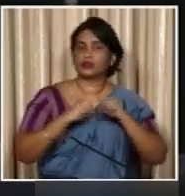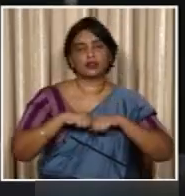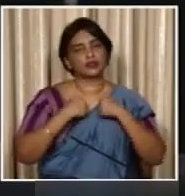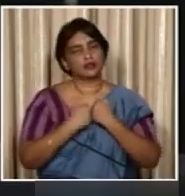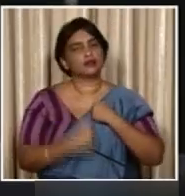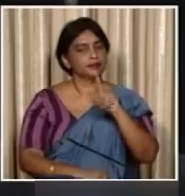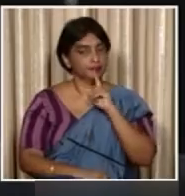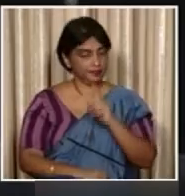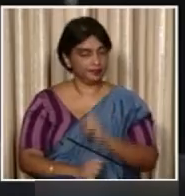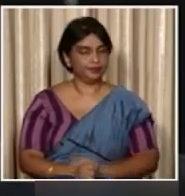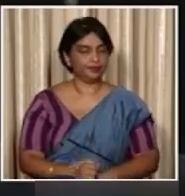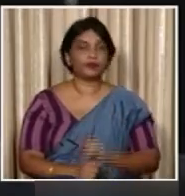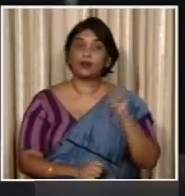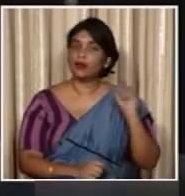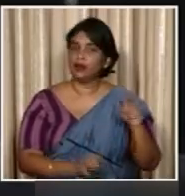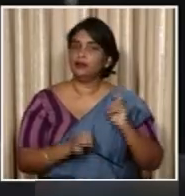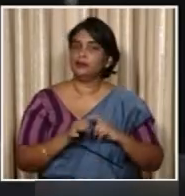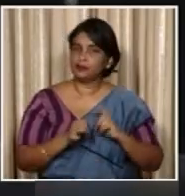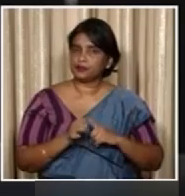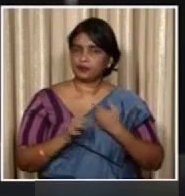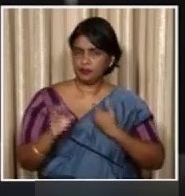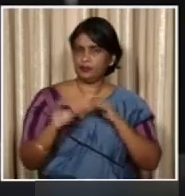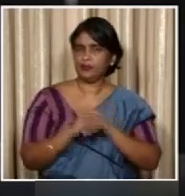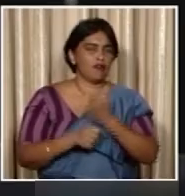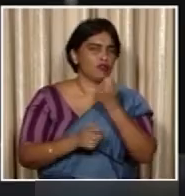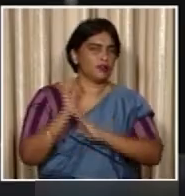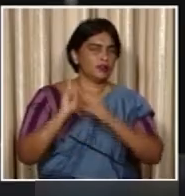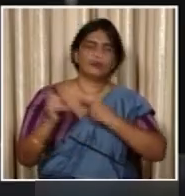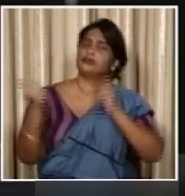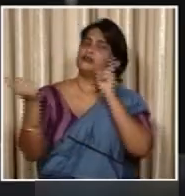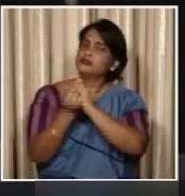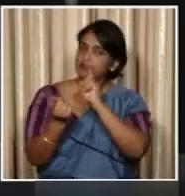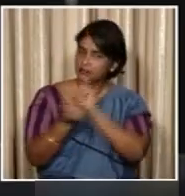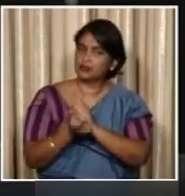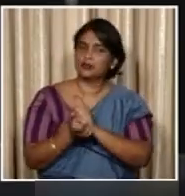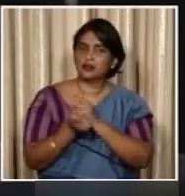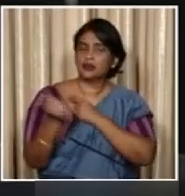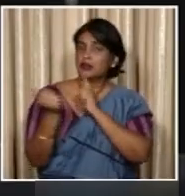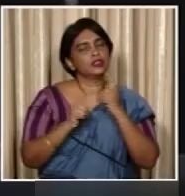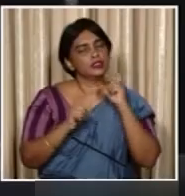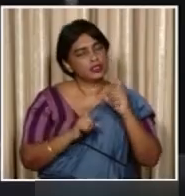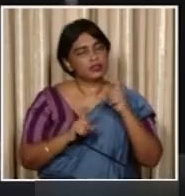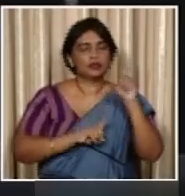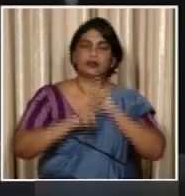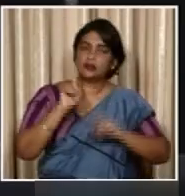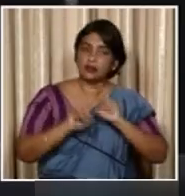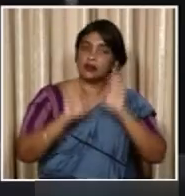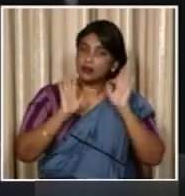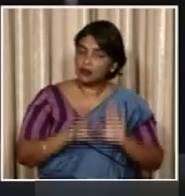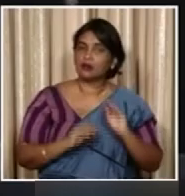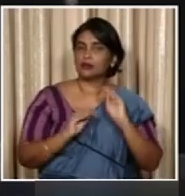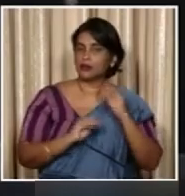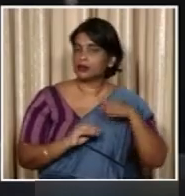ඉල්ලීම තිබුණේ අනද්දේන. ඒතර මේ ප්‍රශ්නේ මම ආවහන් පස්සේ මම මේක අරගෙන මම සාකච්ඡා කරපු වාර අනන්තයි. හැබැයි ඒක යම්